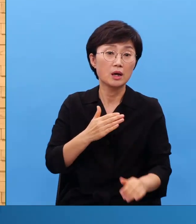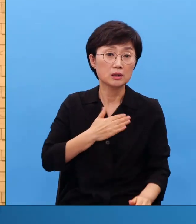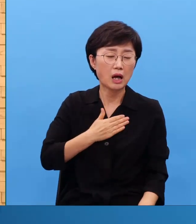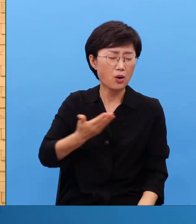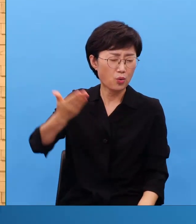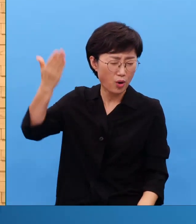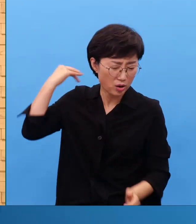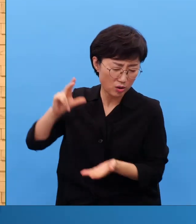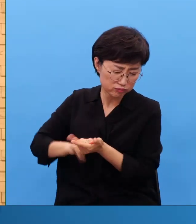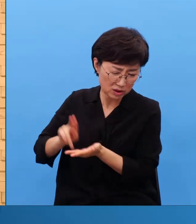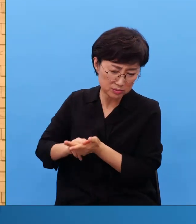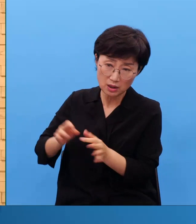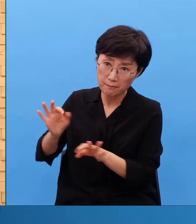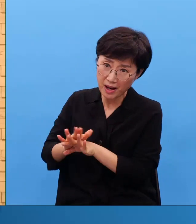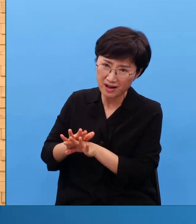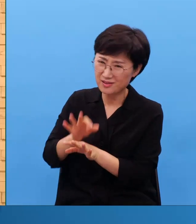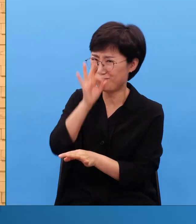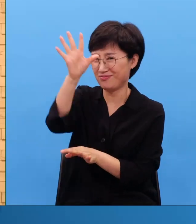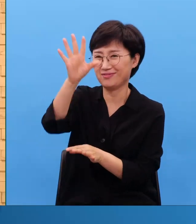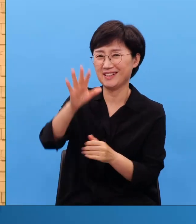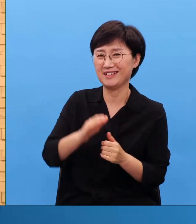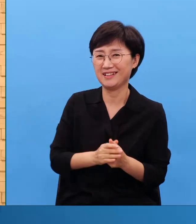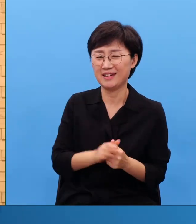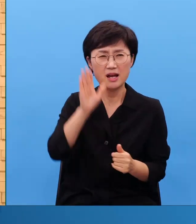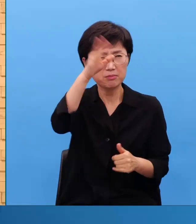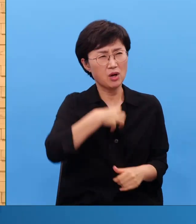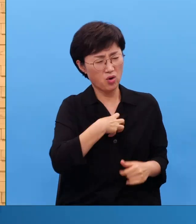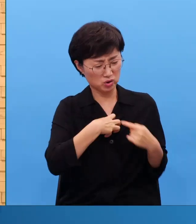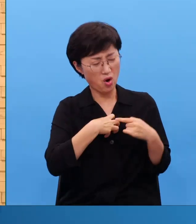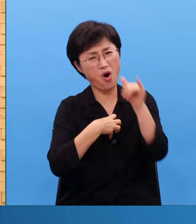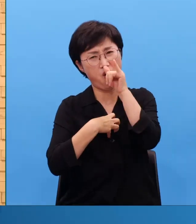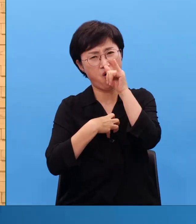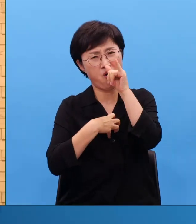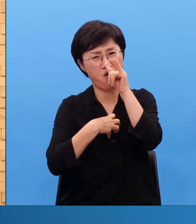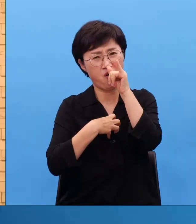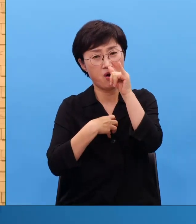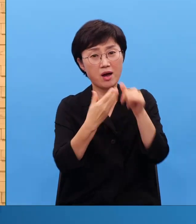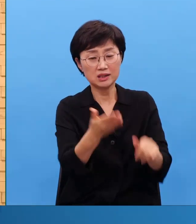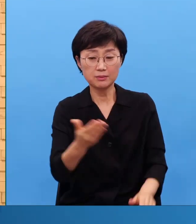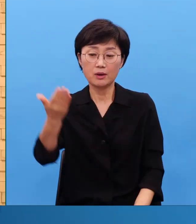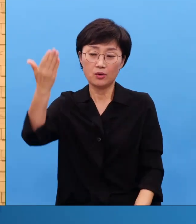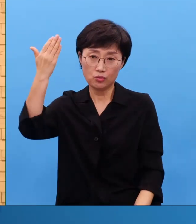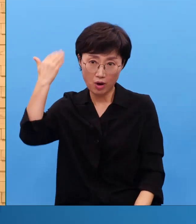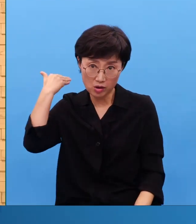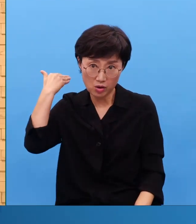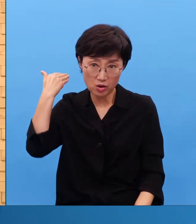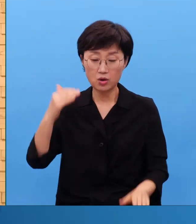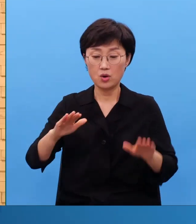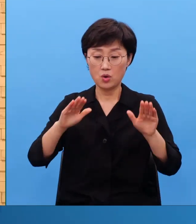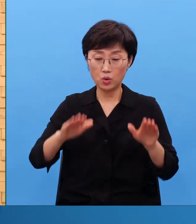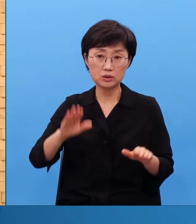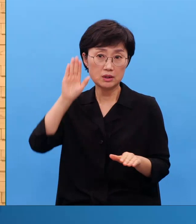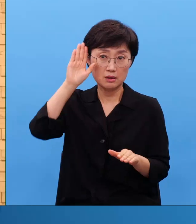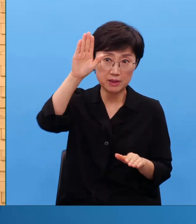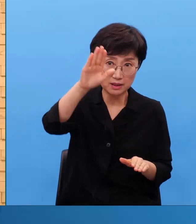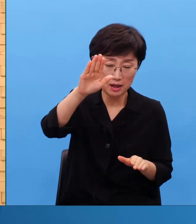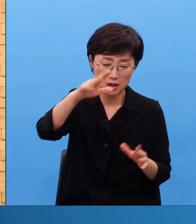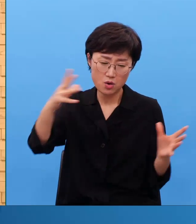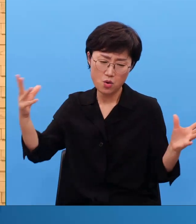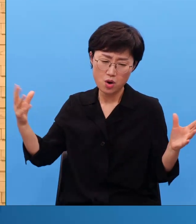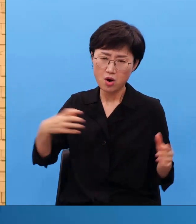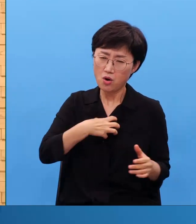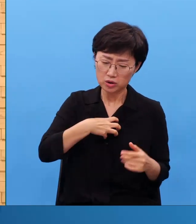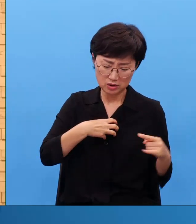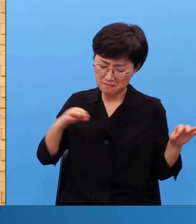미래도 할 수가 없어요. 과거, 오늘, 미래를 완전히 살리는 3시대의